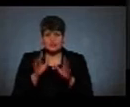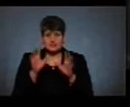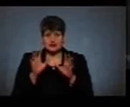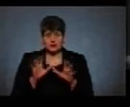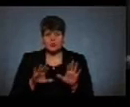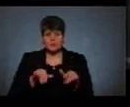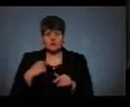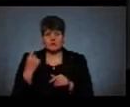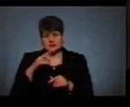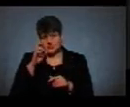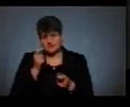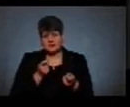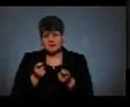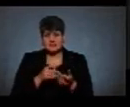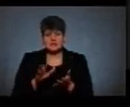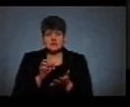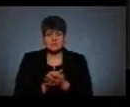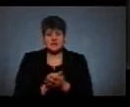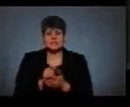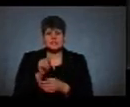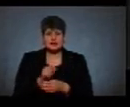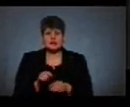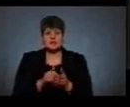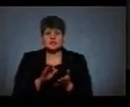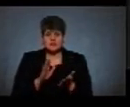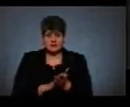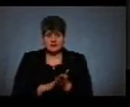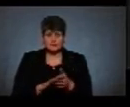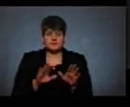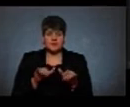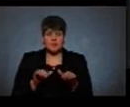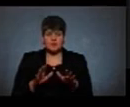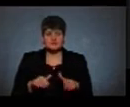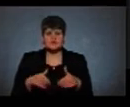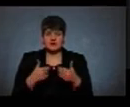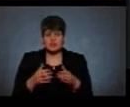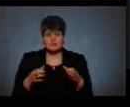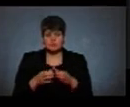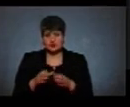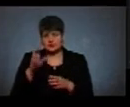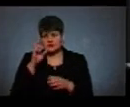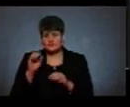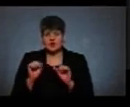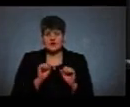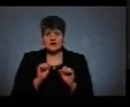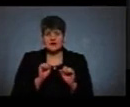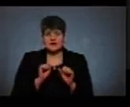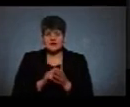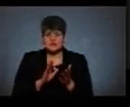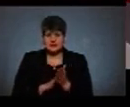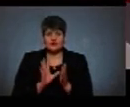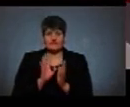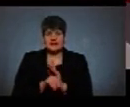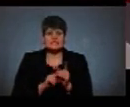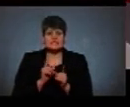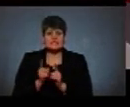обласна адміністрація займається їх реєстрацією, потім звертається громада до державного реєстратора про те, що внесені зміни